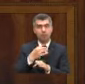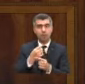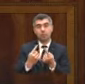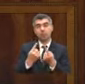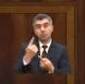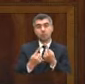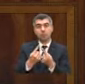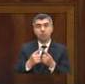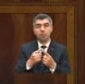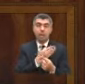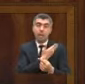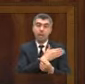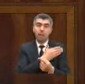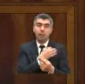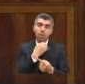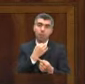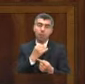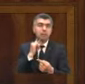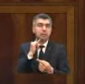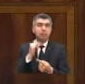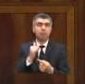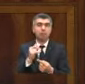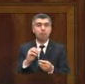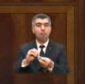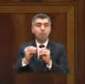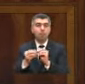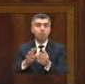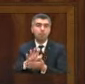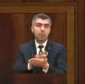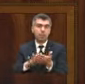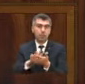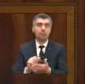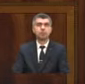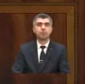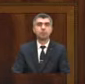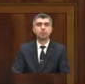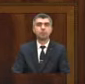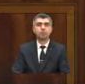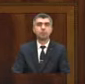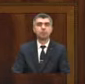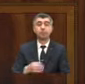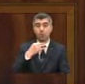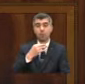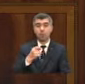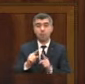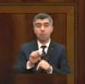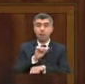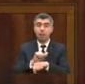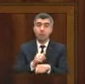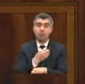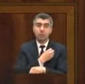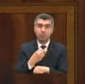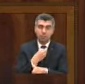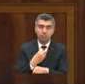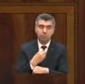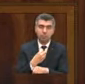يطلب المسامحه من هذوك العمال او لا تحلوا لهم مشاكل في اقرب وقت، لان هذا كيتعلق بالحمايه الاجتماعيه